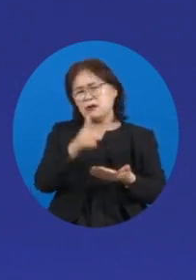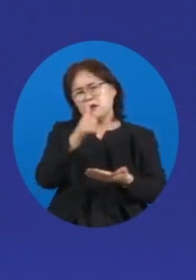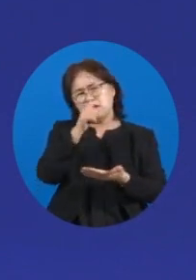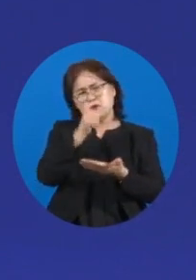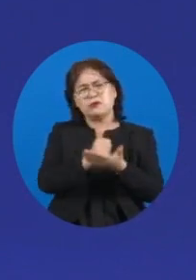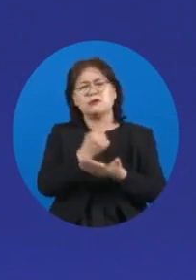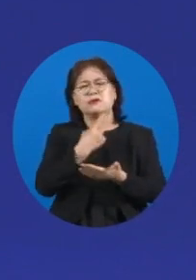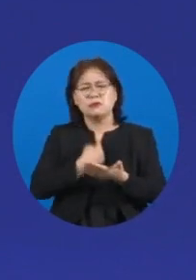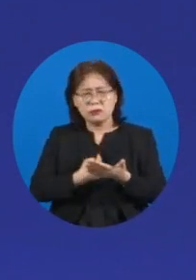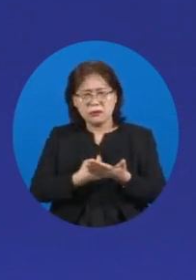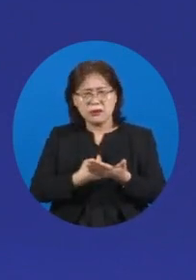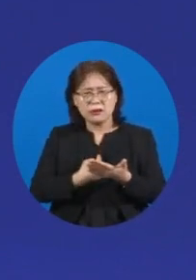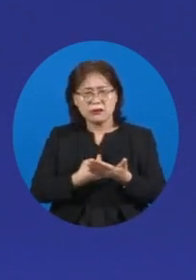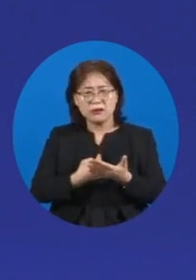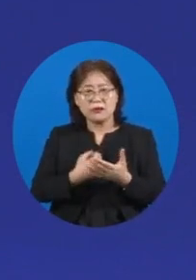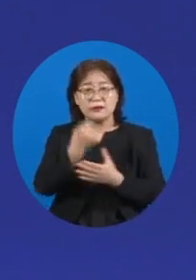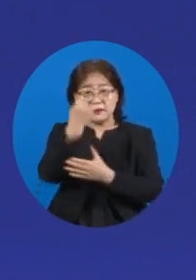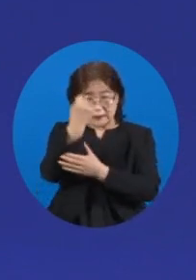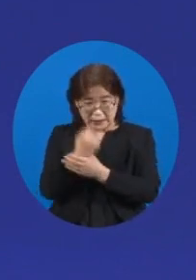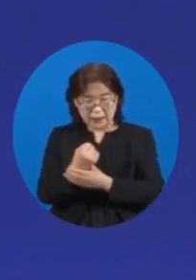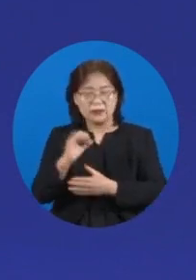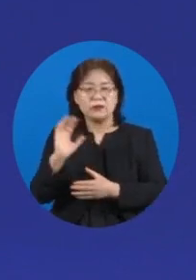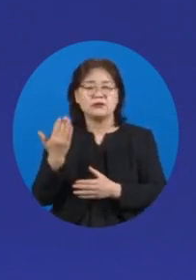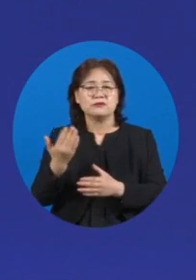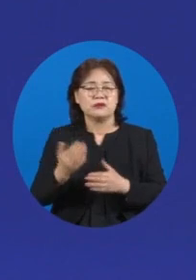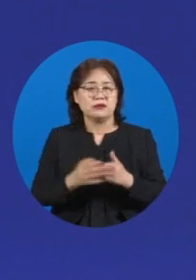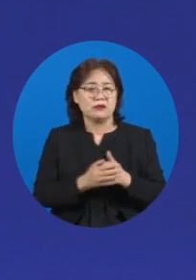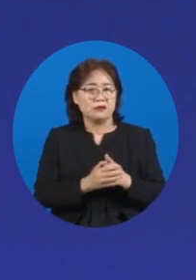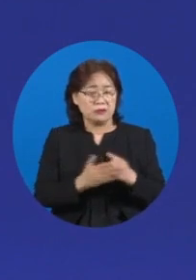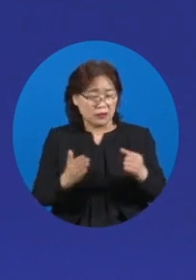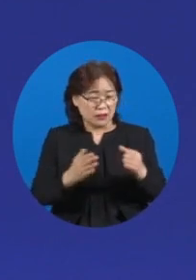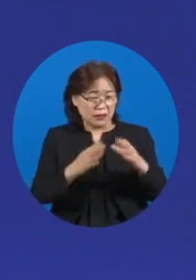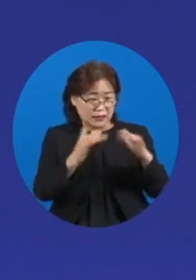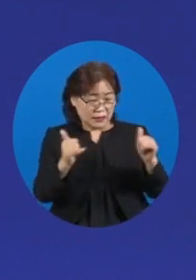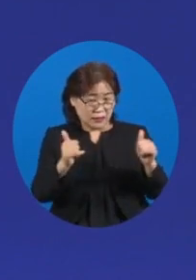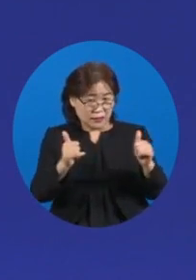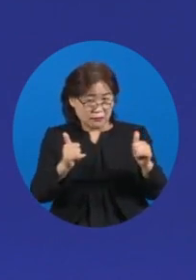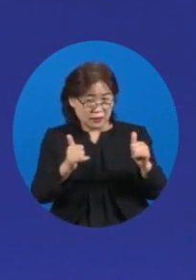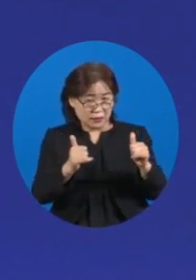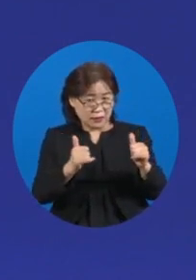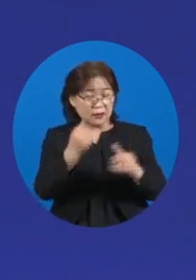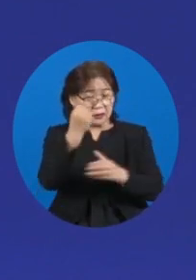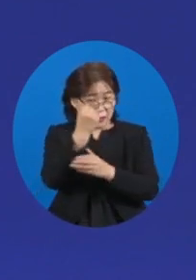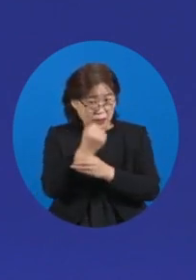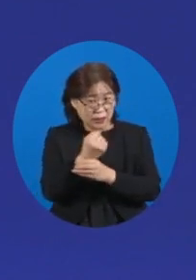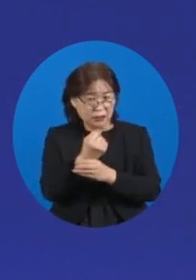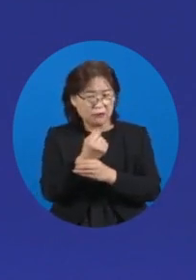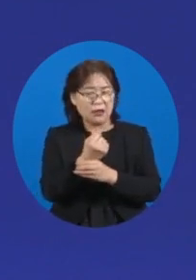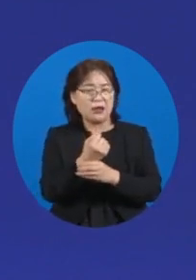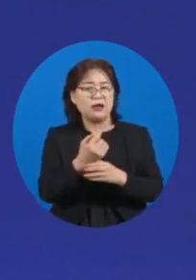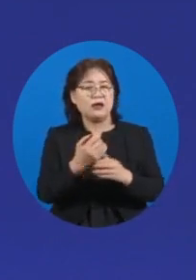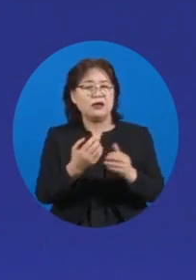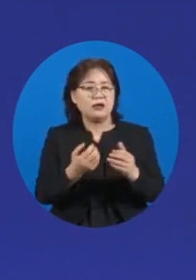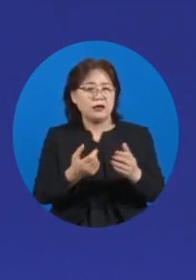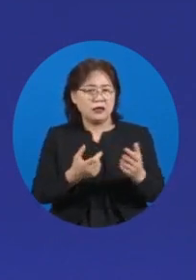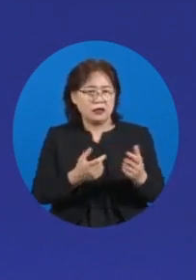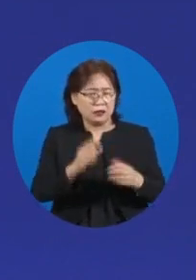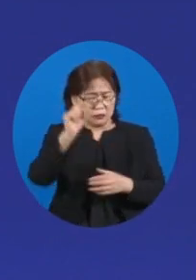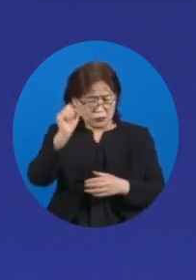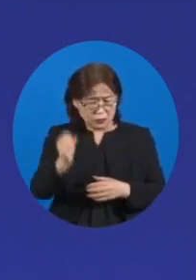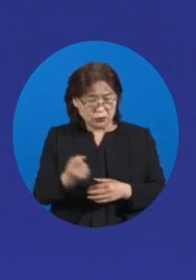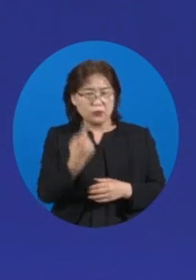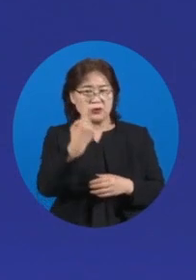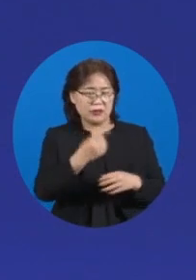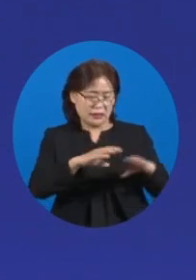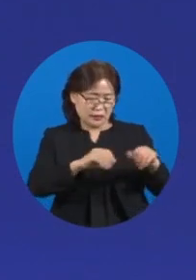파악을 하게 된 것임 그러므로 우리 인간의 타락과 함께 빵도 저주를 밝혀야 된